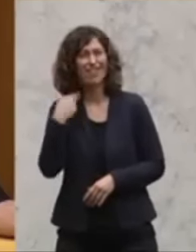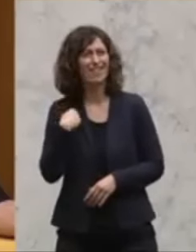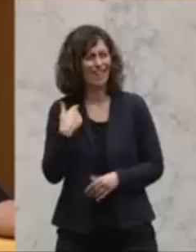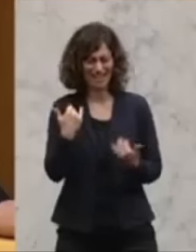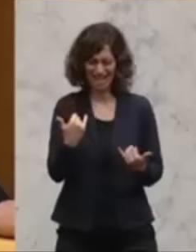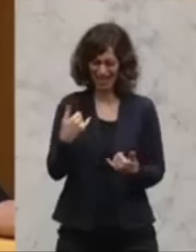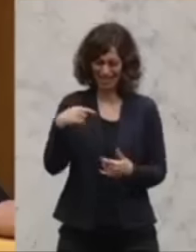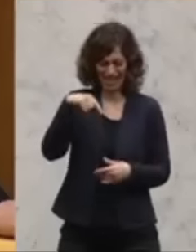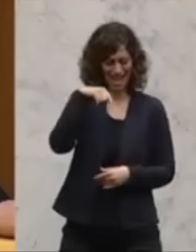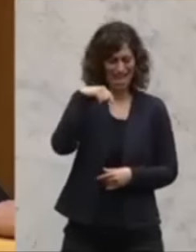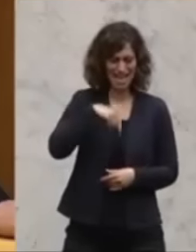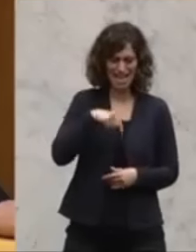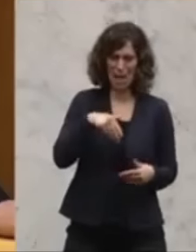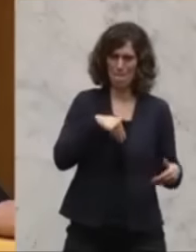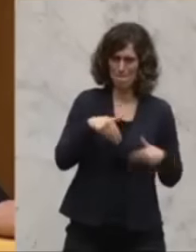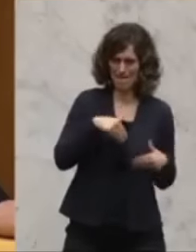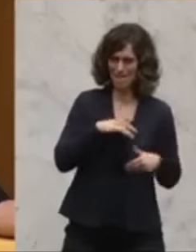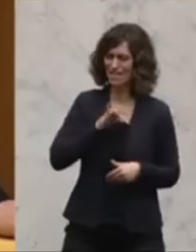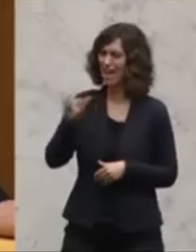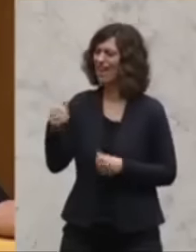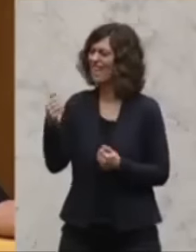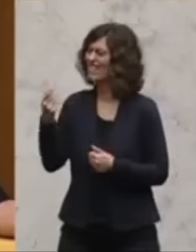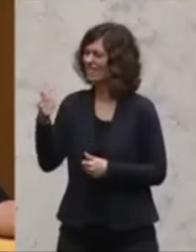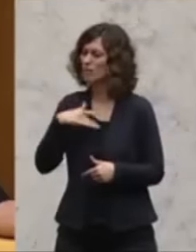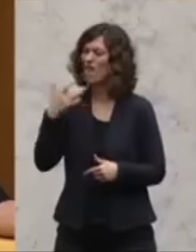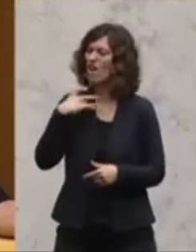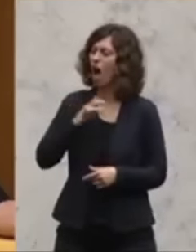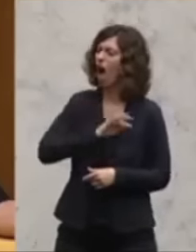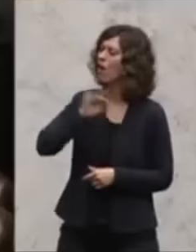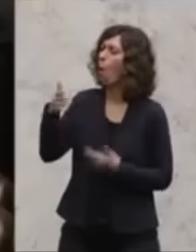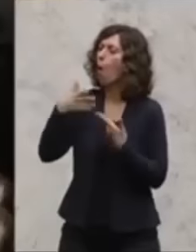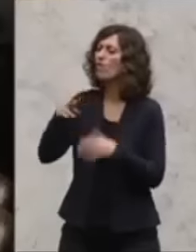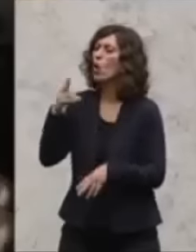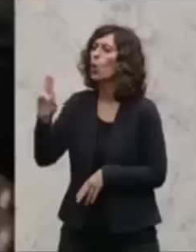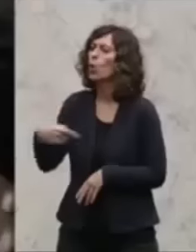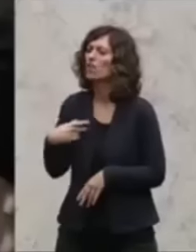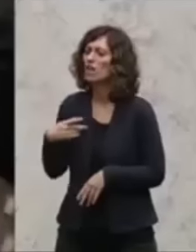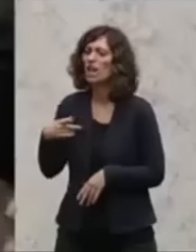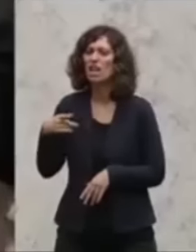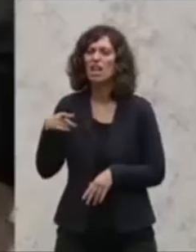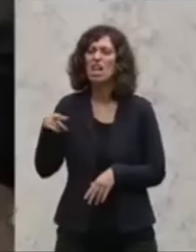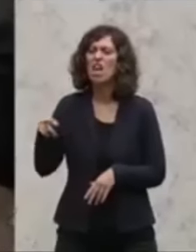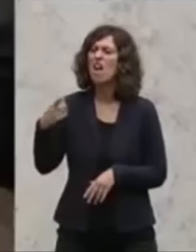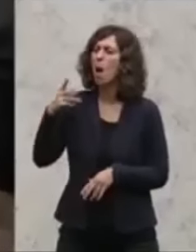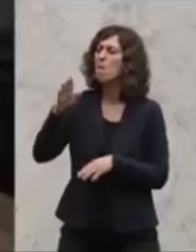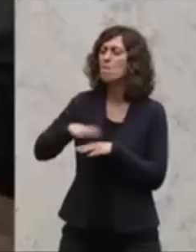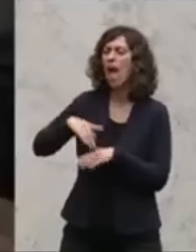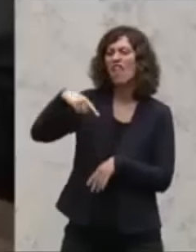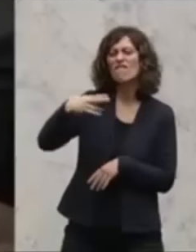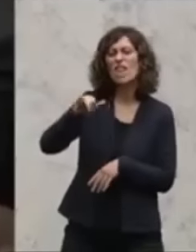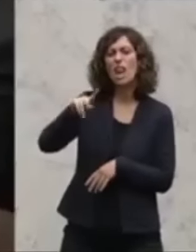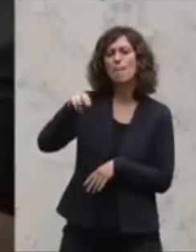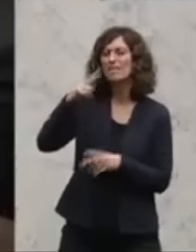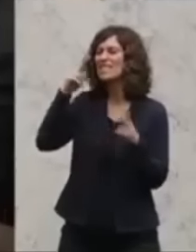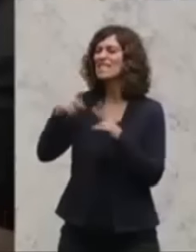Innenminister dem jetzigen Finanzminister öffentlich zugerufen hat: Bei Philippi sehen wir uns wieder.